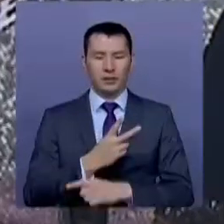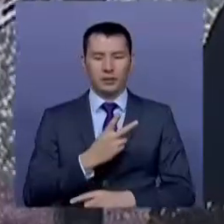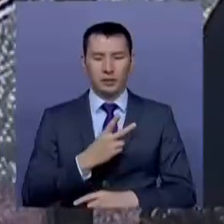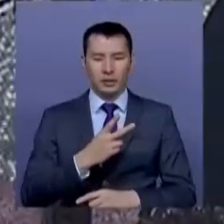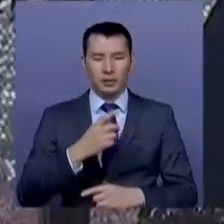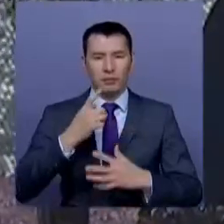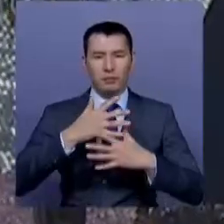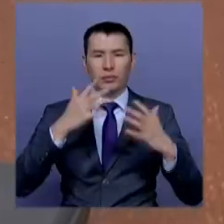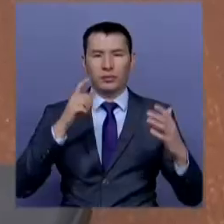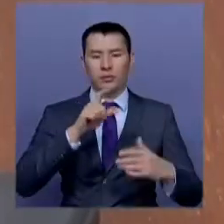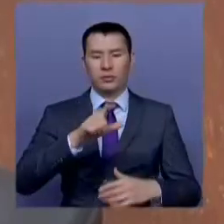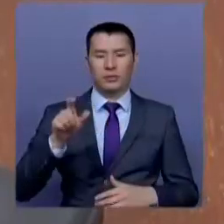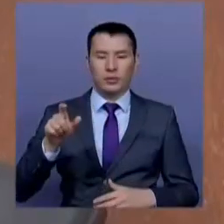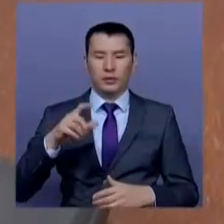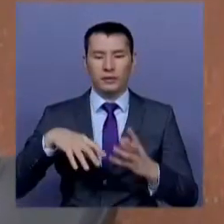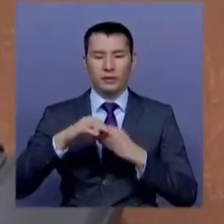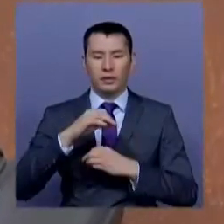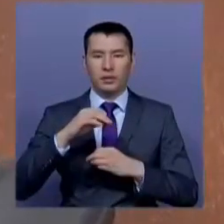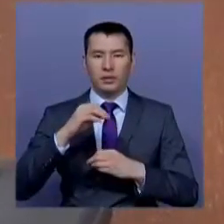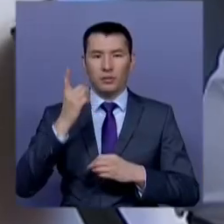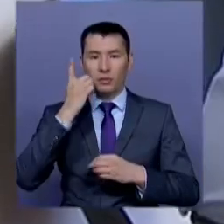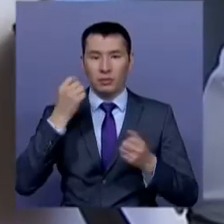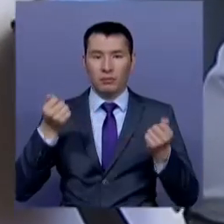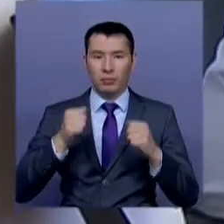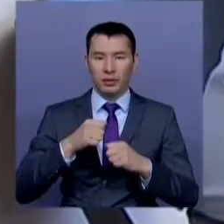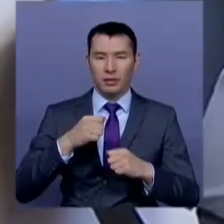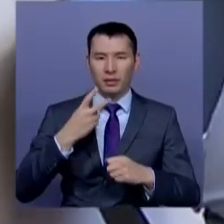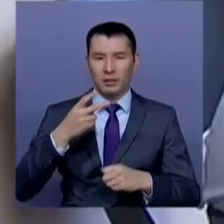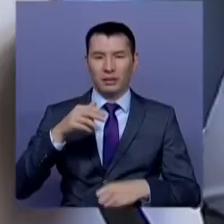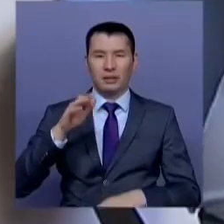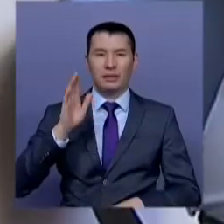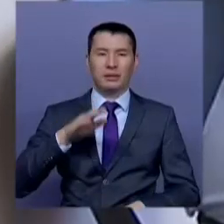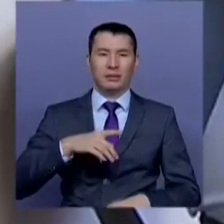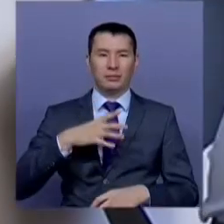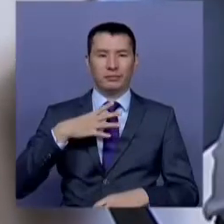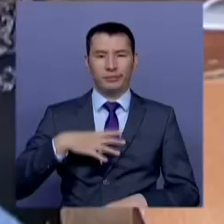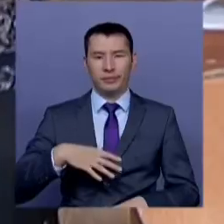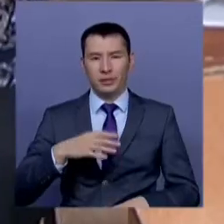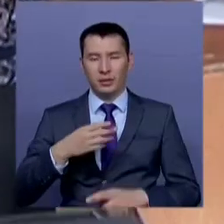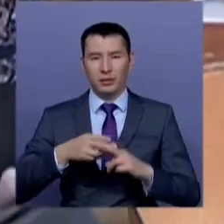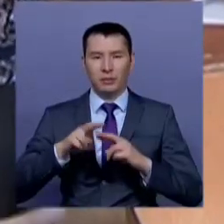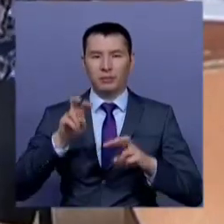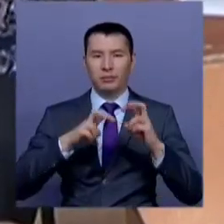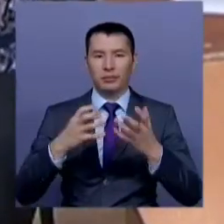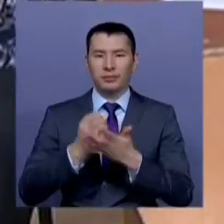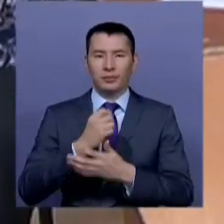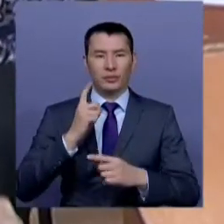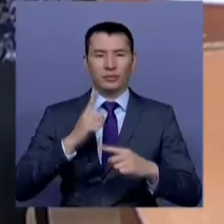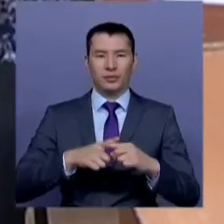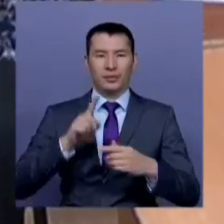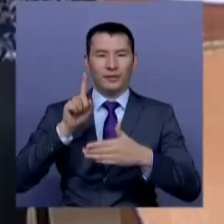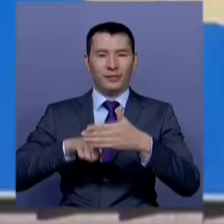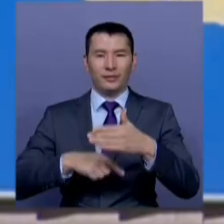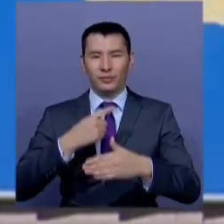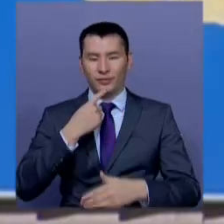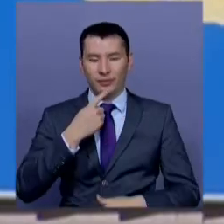многие владельцы не всегда пытаются искать украденные смартфоны, хотя сейчас у правоохранительных органов есть возможность отследить похищенный аппарат и вернуть